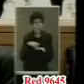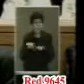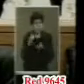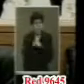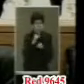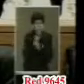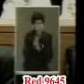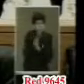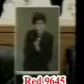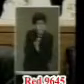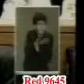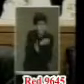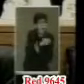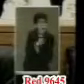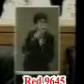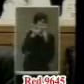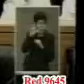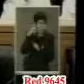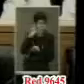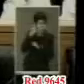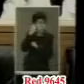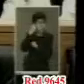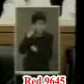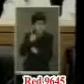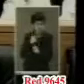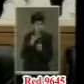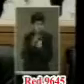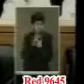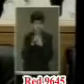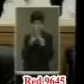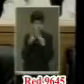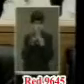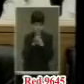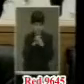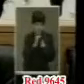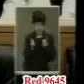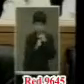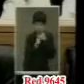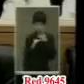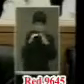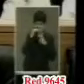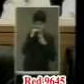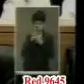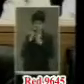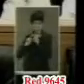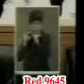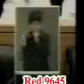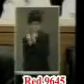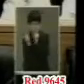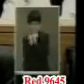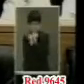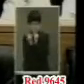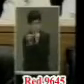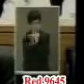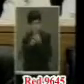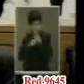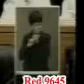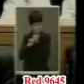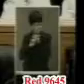ทอยู่เบื้องหลังเวทีอยู่ในกลุ่มพันธมิตรคนหนึ่งเป็นรุ่นพี่สุริยสัยคนหนึ่งเป็นเพื่อนและก็สนิ